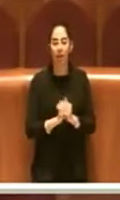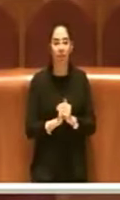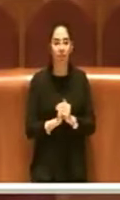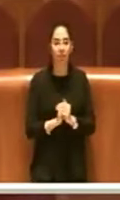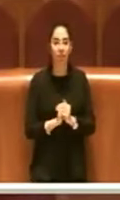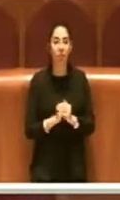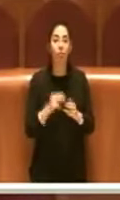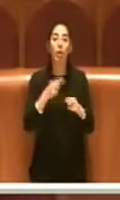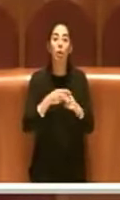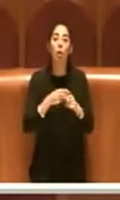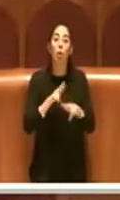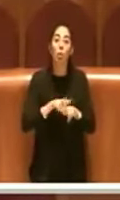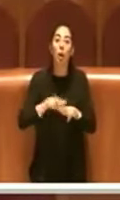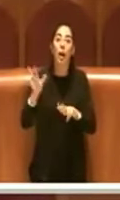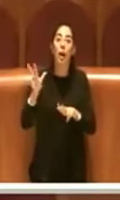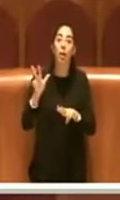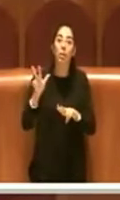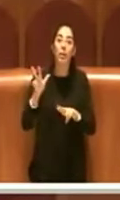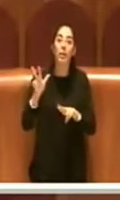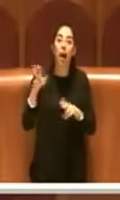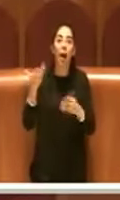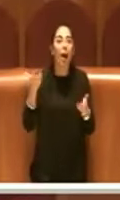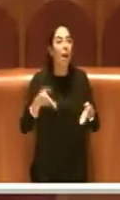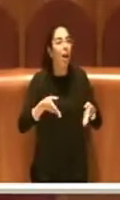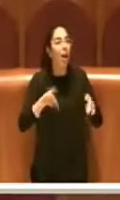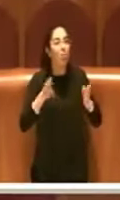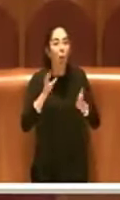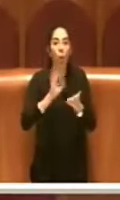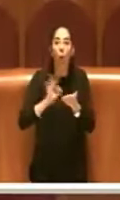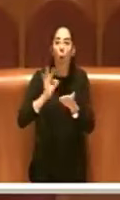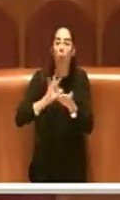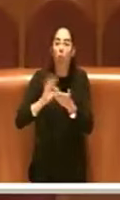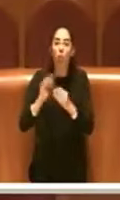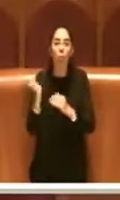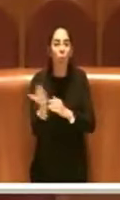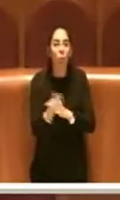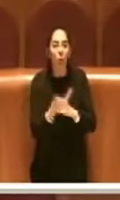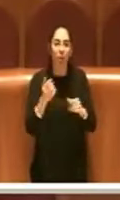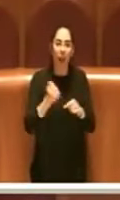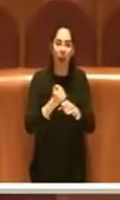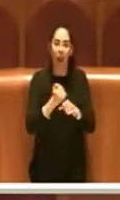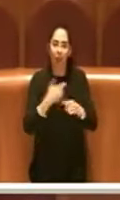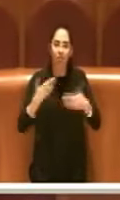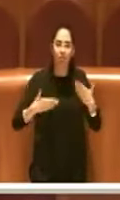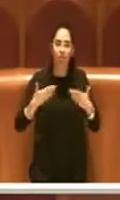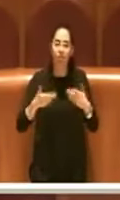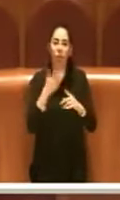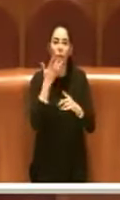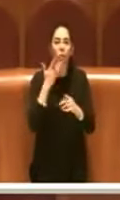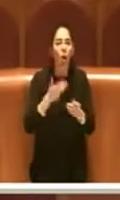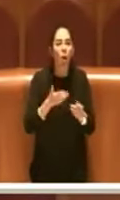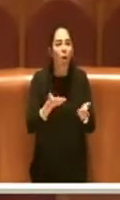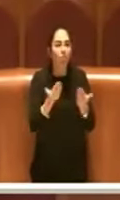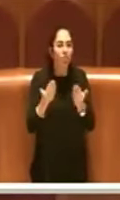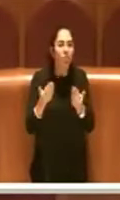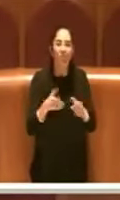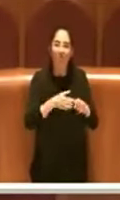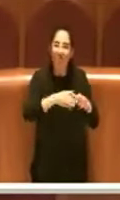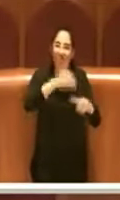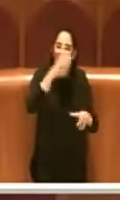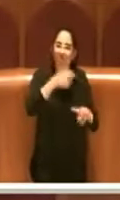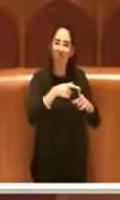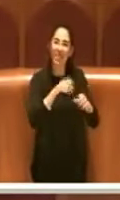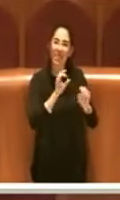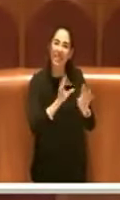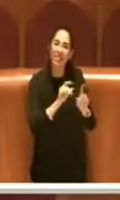Roma Capitale sono comunque al lavoro per dotarsi dei presidi consigliati e raccomandati. Allo stesso tempo oggi in